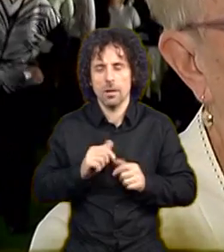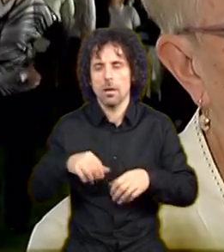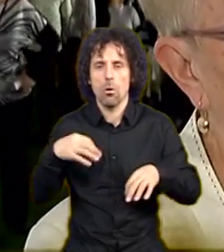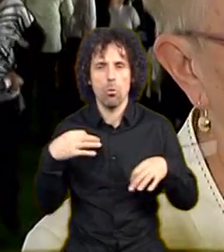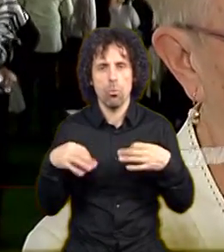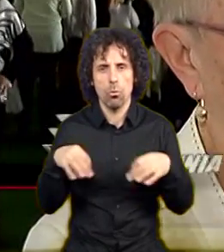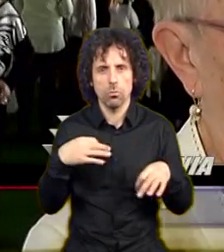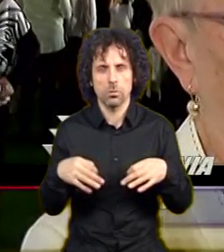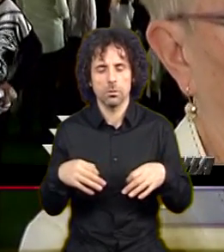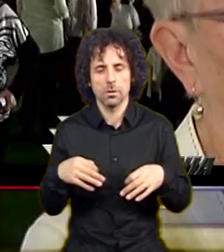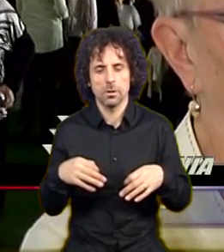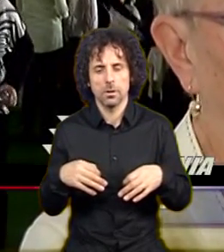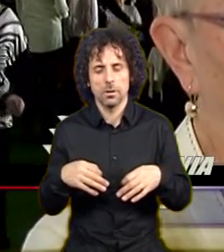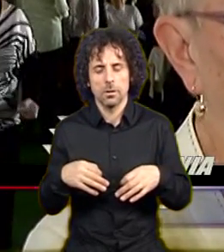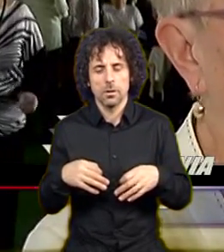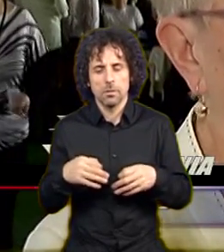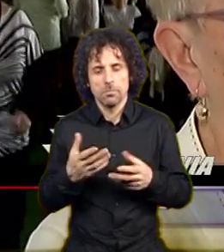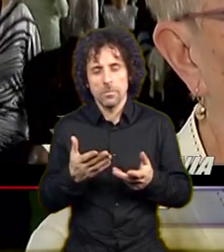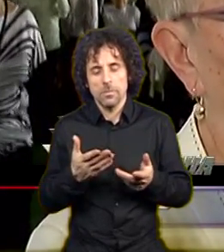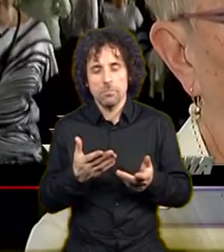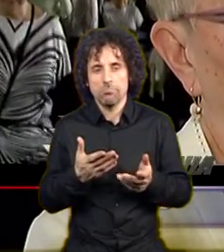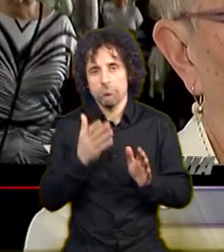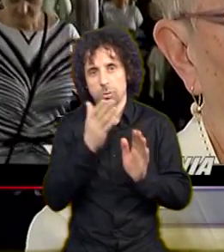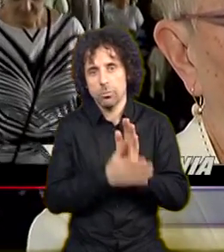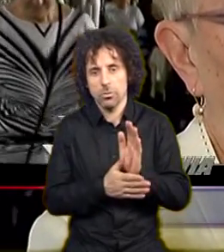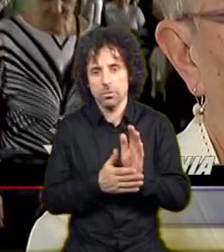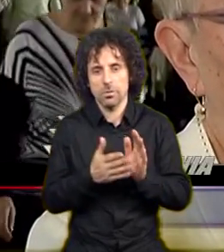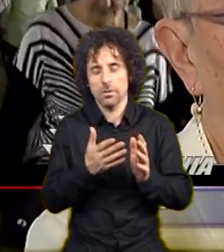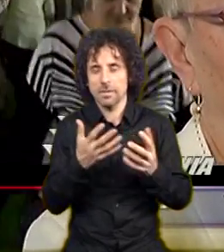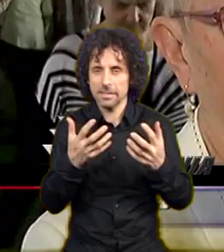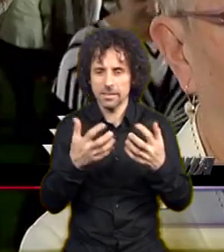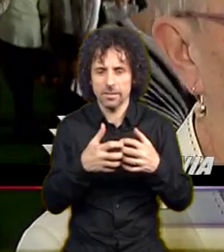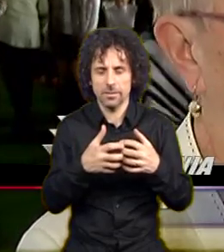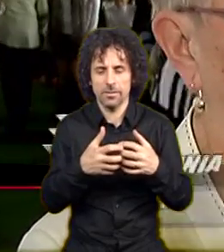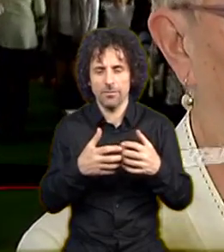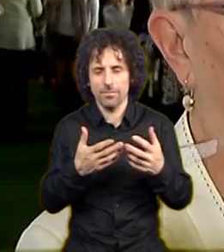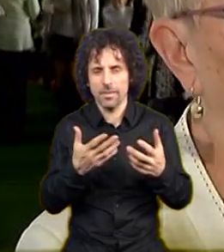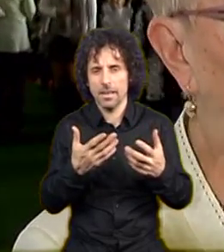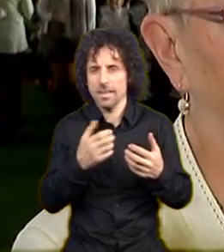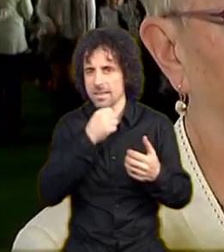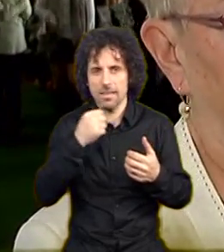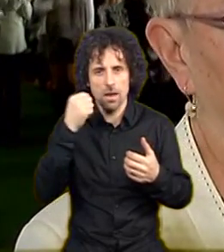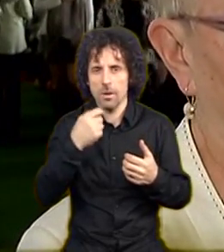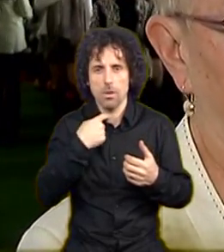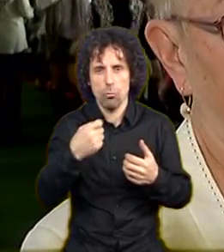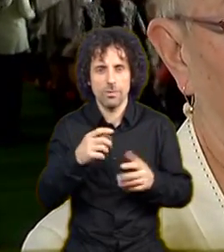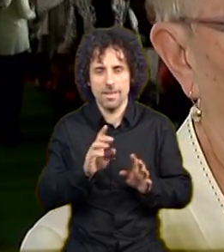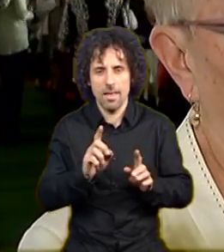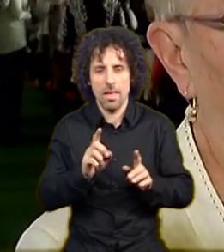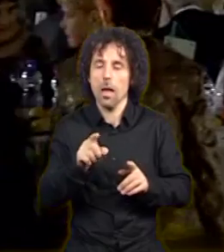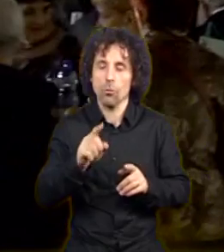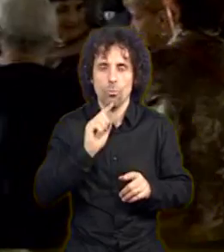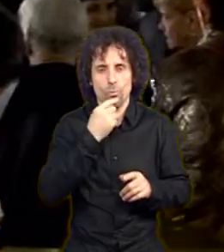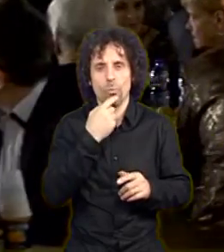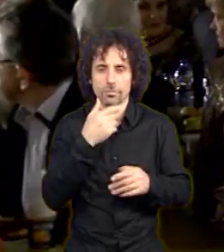luz i trzeba sobie go po prostu zagospodarować. Nie nudzić się, nie starzeć się,